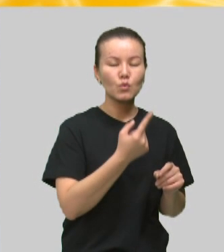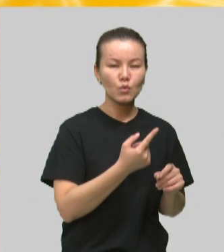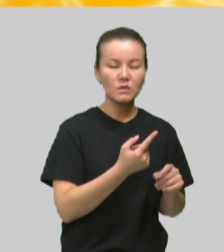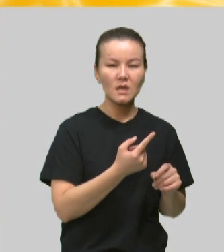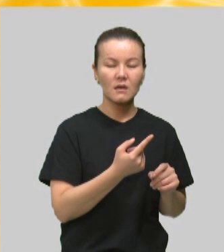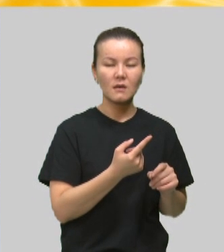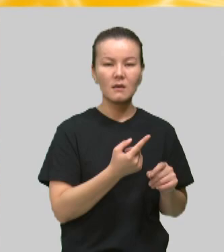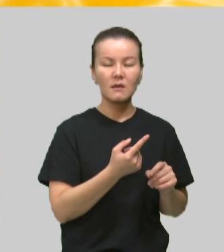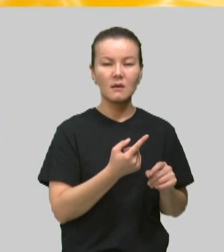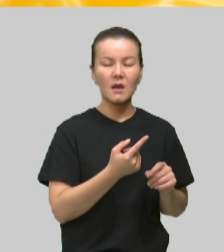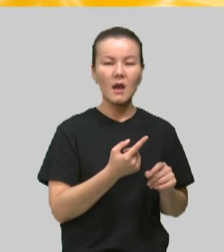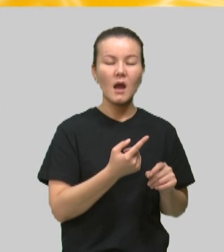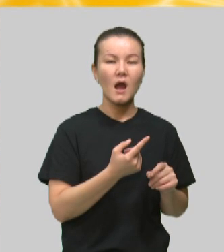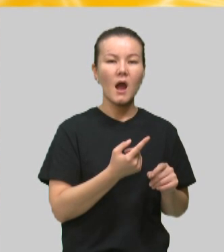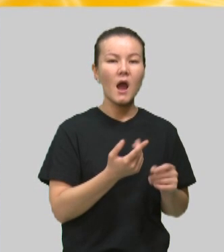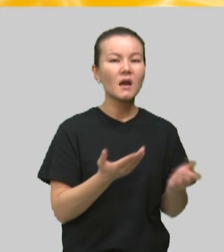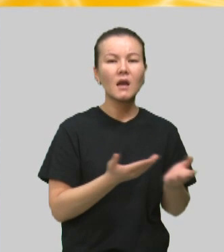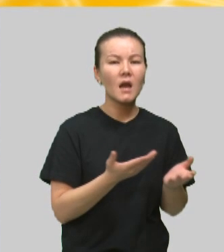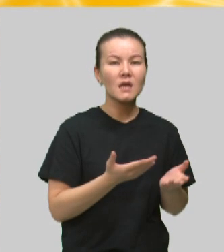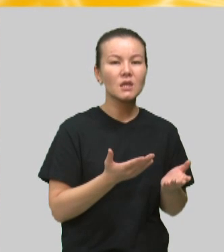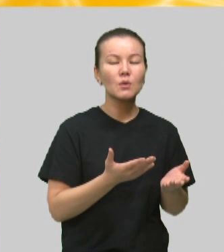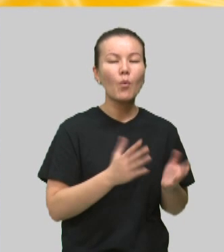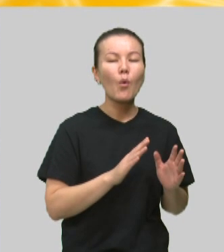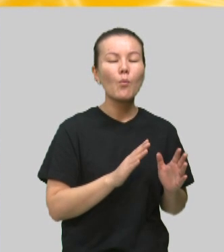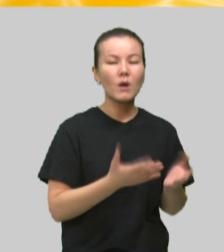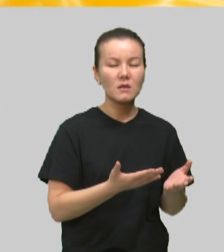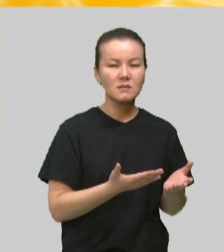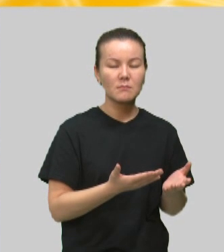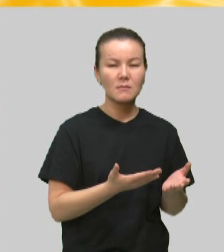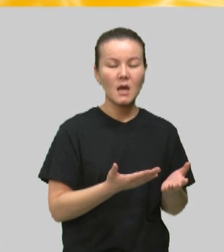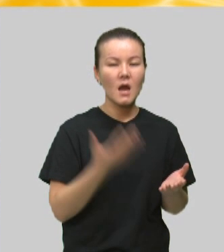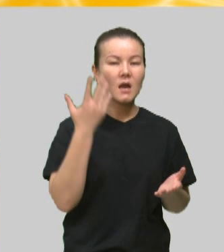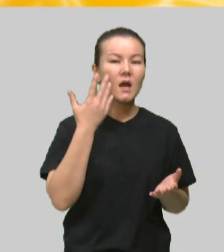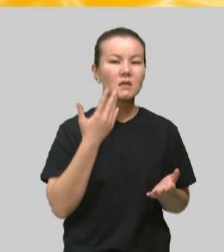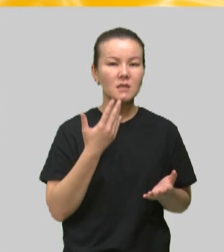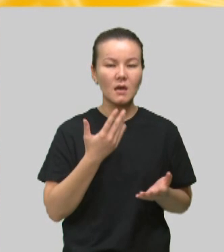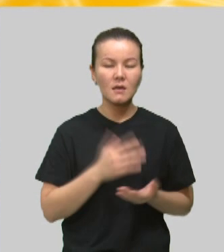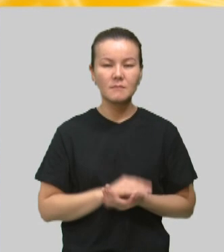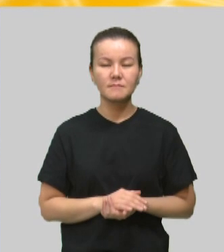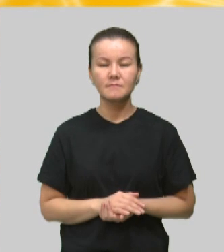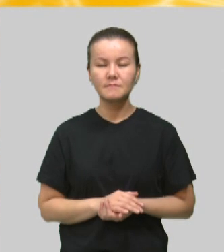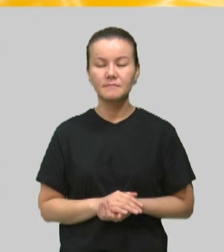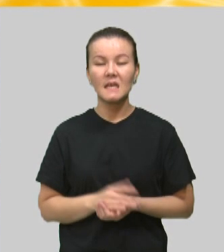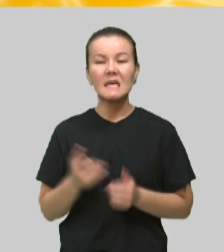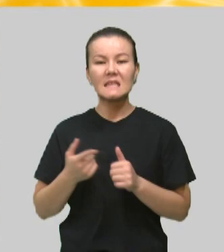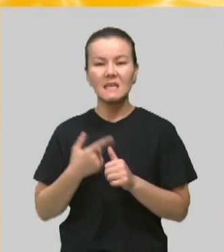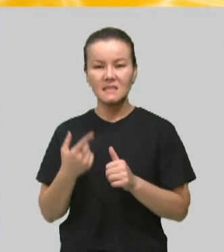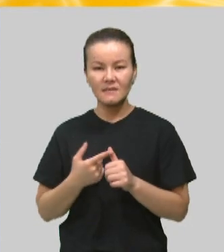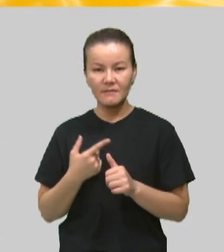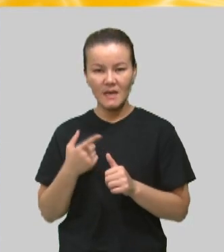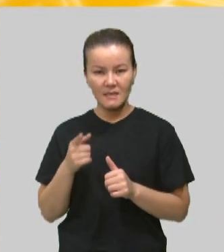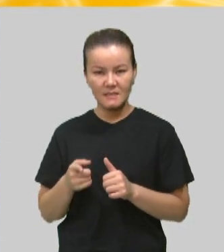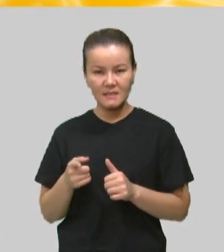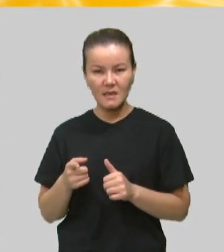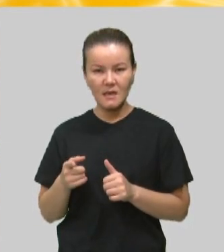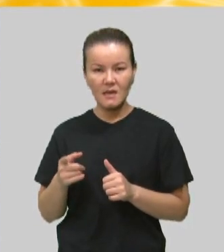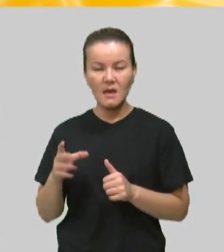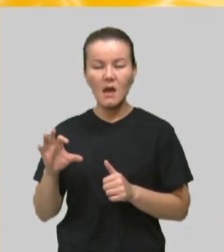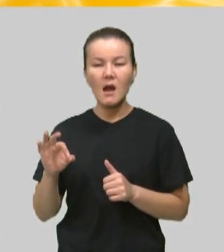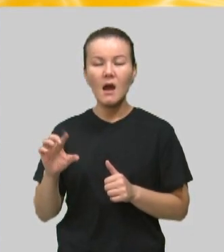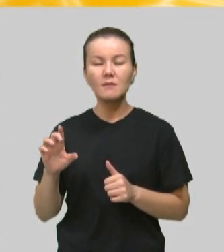«откуда?», «каким образом?», «когда?». И называется он